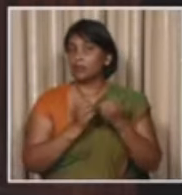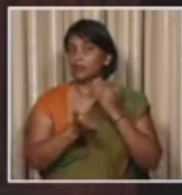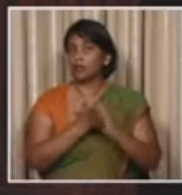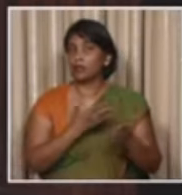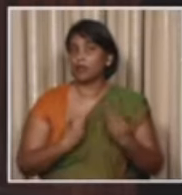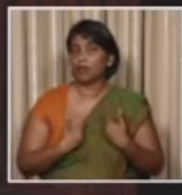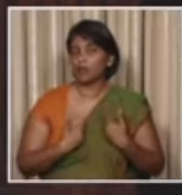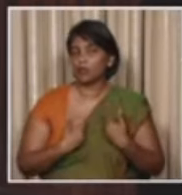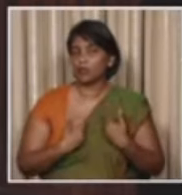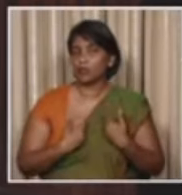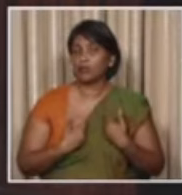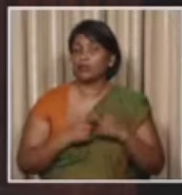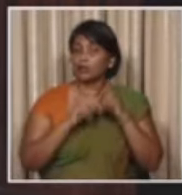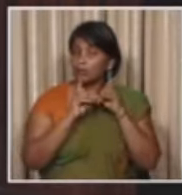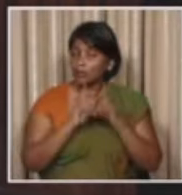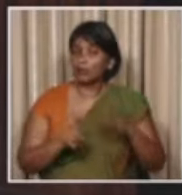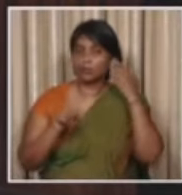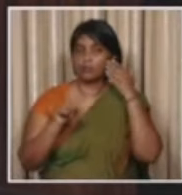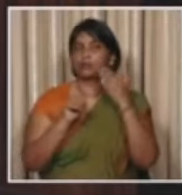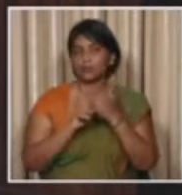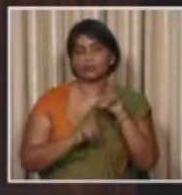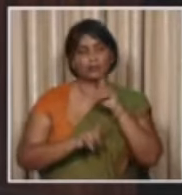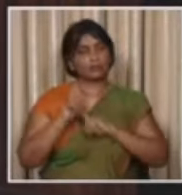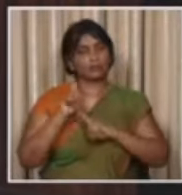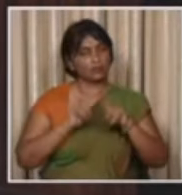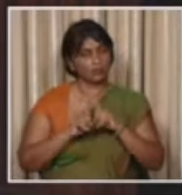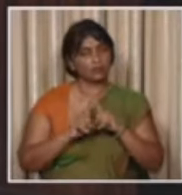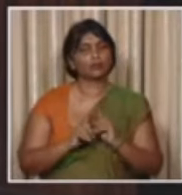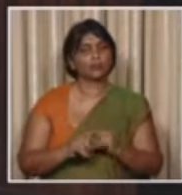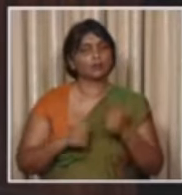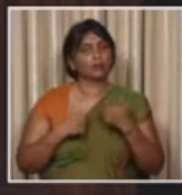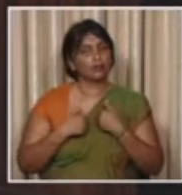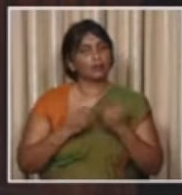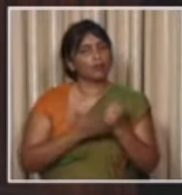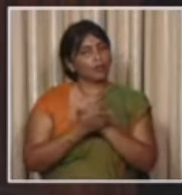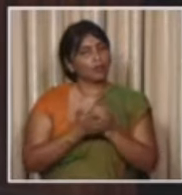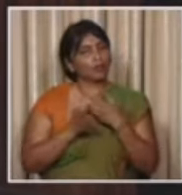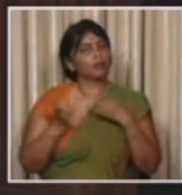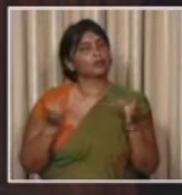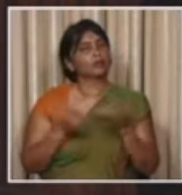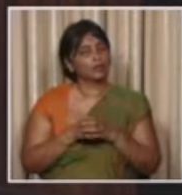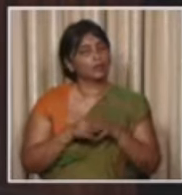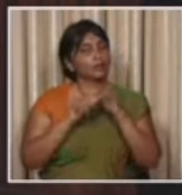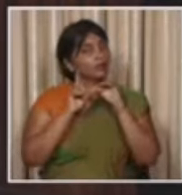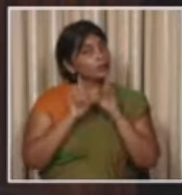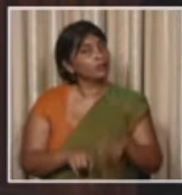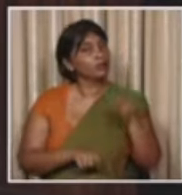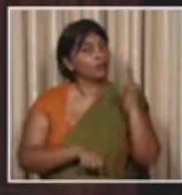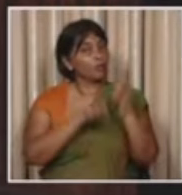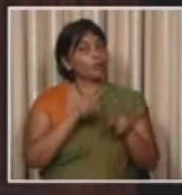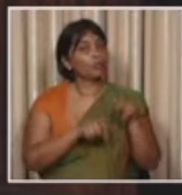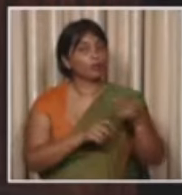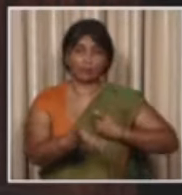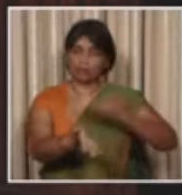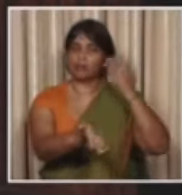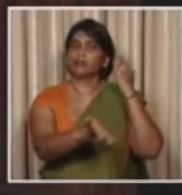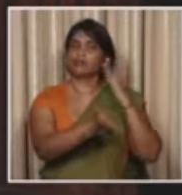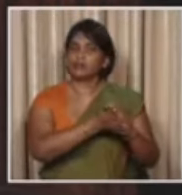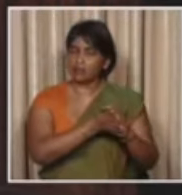අපි? අන්න ඒවට කතාන ගරු නිරේෂණ මන්ත්‍රීතුමනි, අපි ඔක්කොම එකතු වෙලා මෙන්න මේ අයට සහනයක්